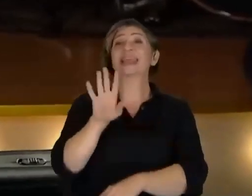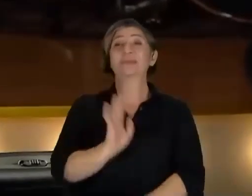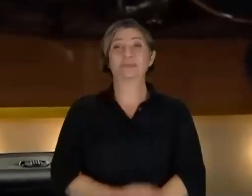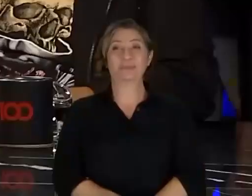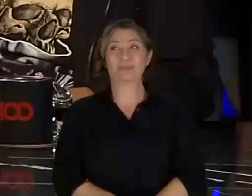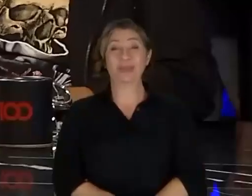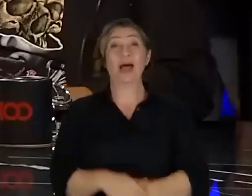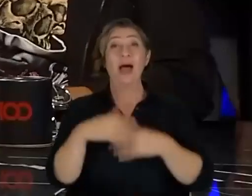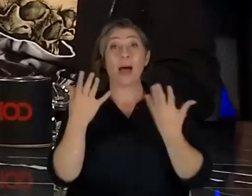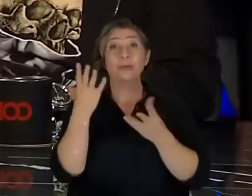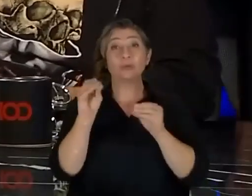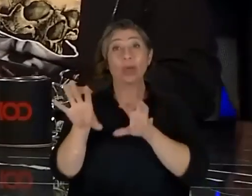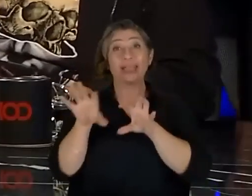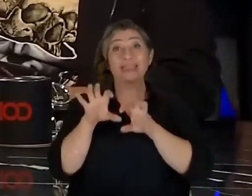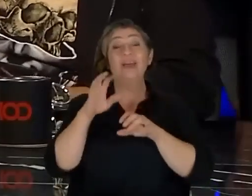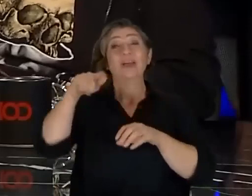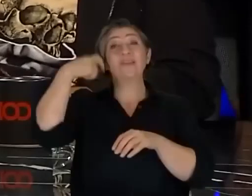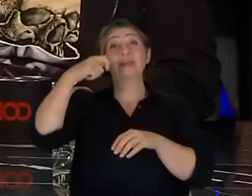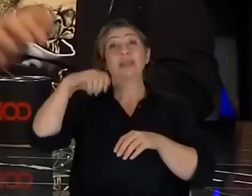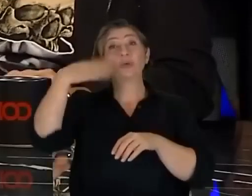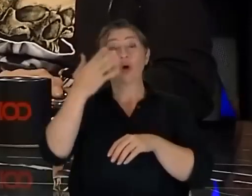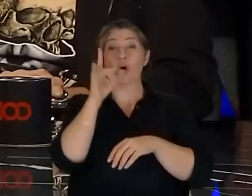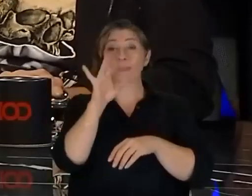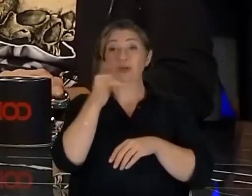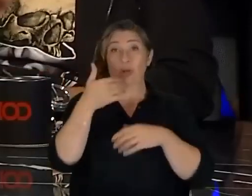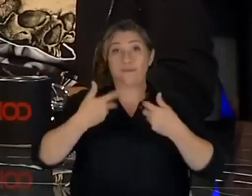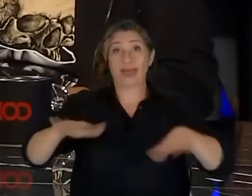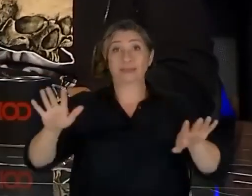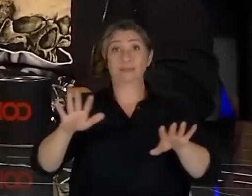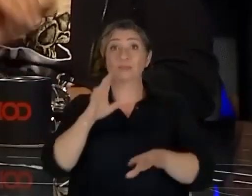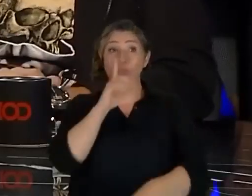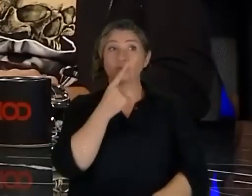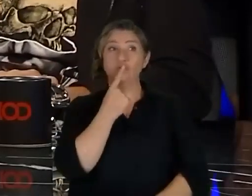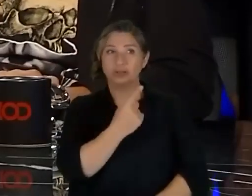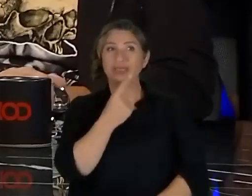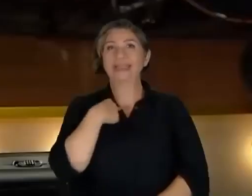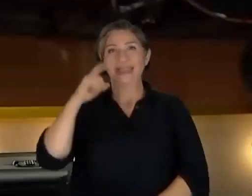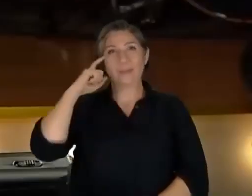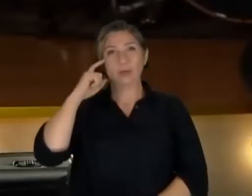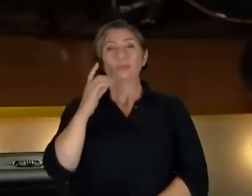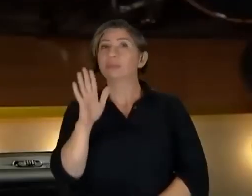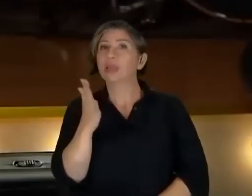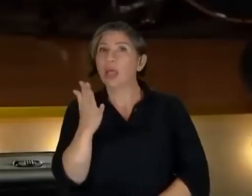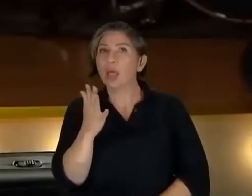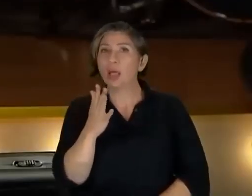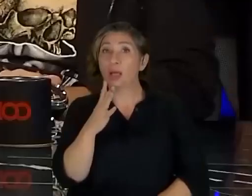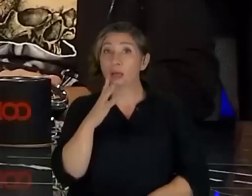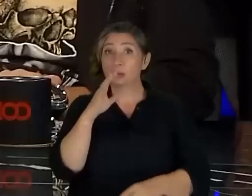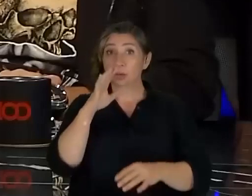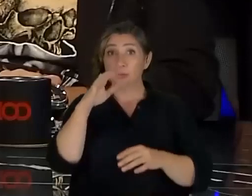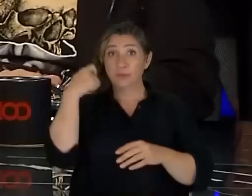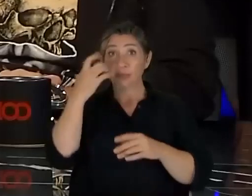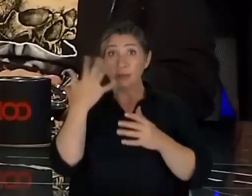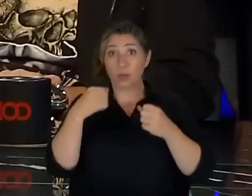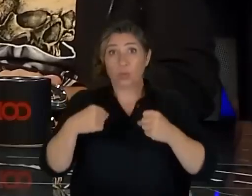emin değilim. Ama çok etkileyici. Ama filmden sonra bir 15 kilo verdim onu söyleyeyim. Bunu söyleyeceğini tahmin ederekten. Nasıl yani 15 kilo? Filmde daha